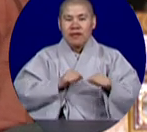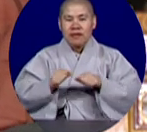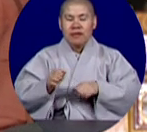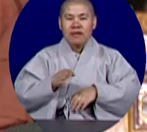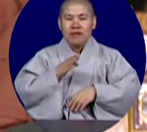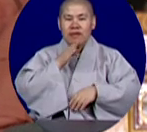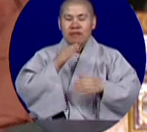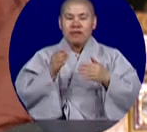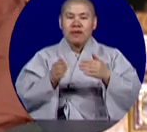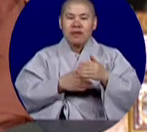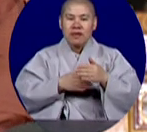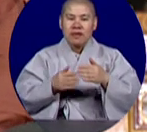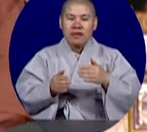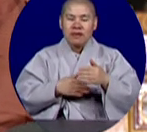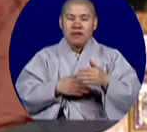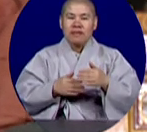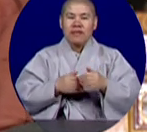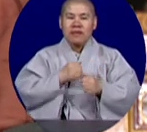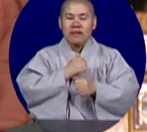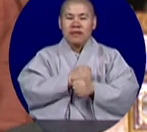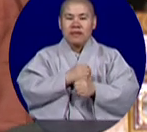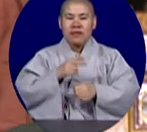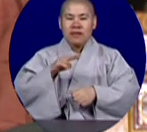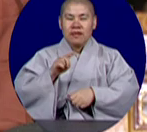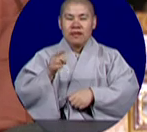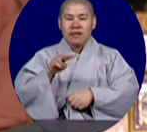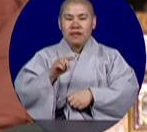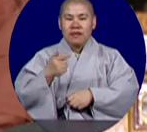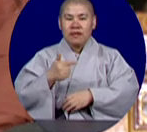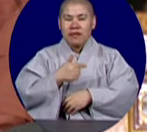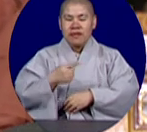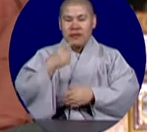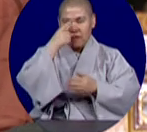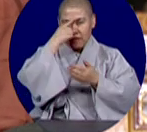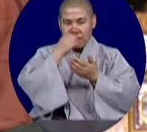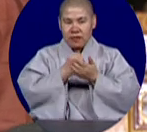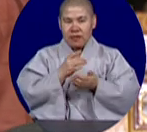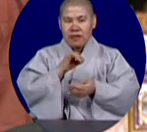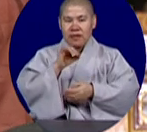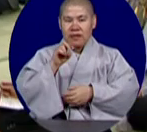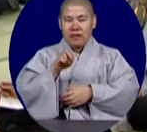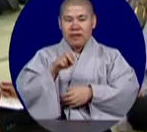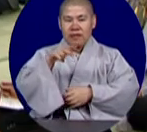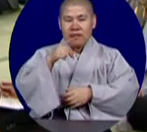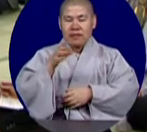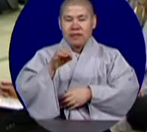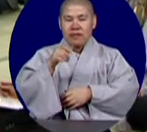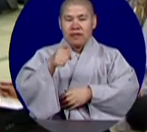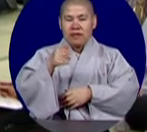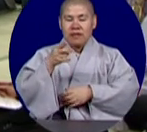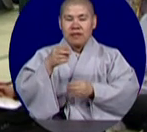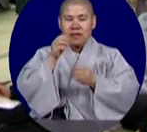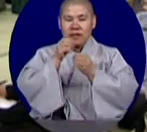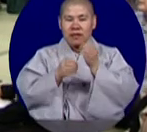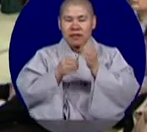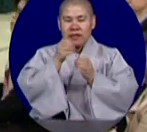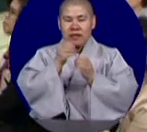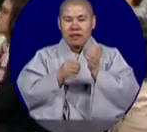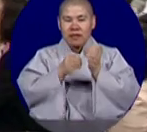허망하냐. 그래서 이제 서산 스님께서 임종계를 더 하나 지으시고